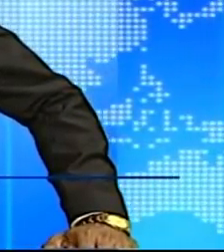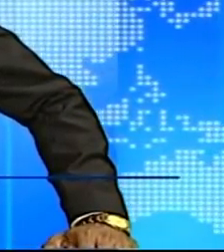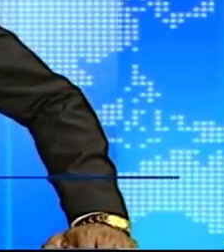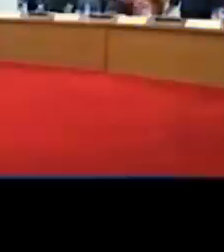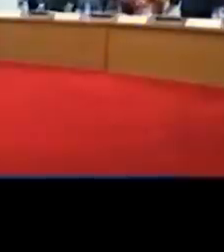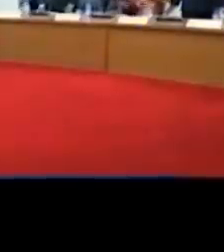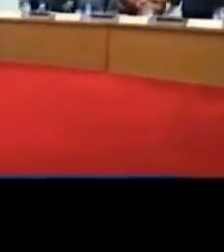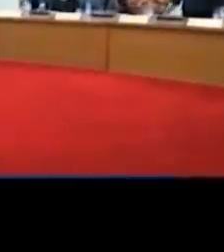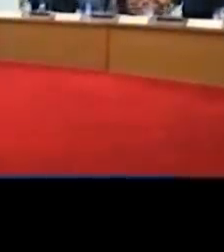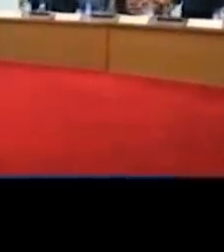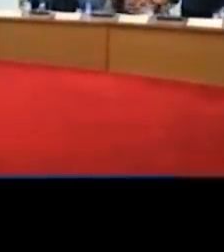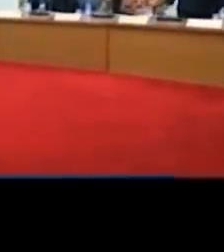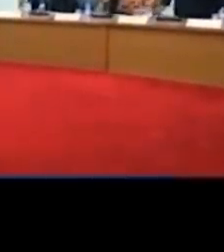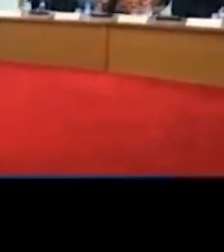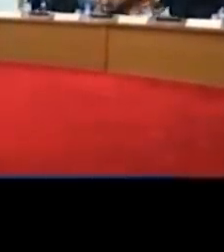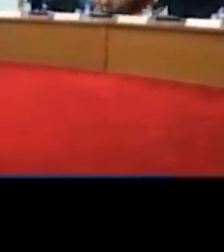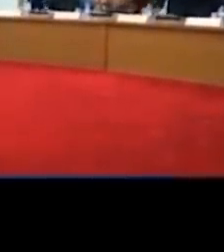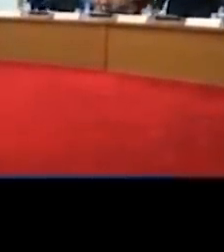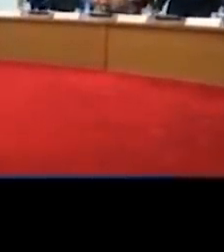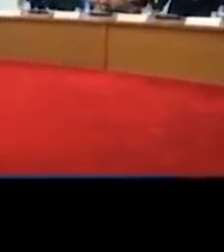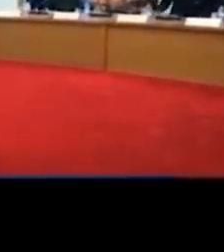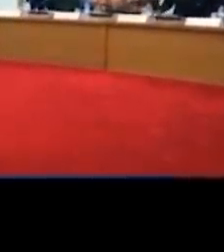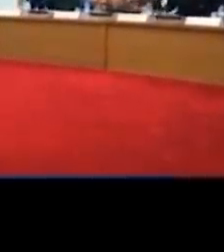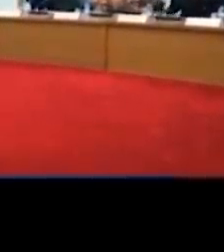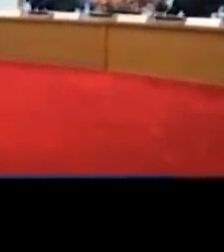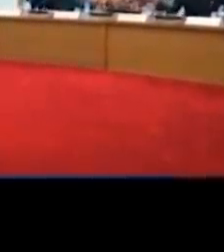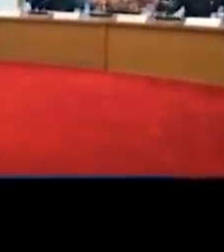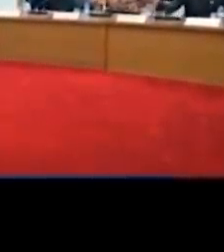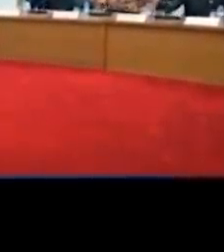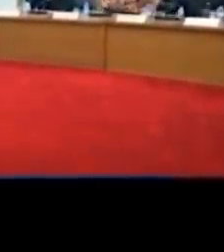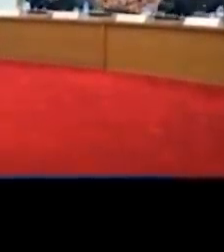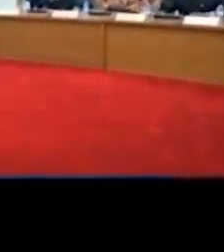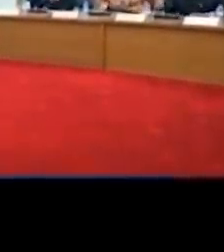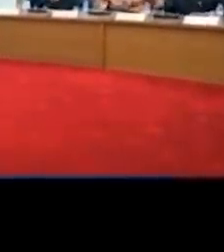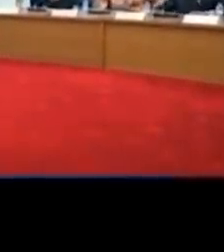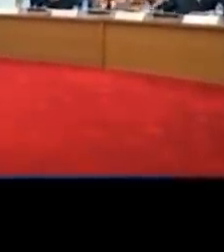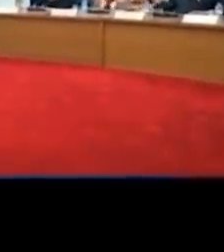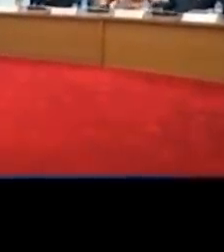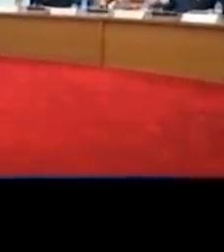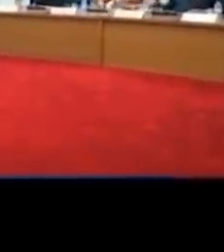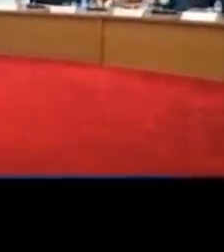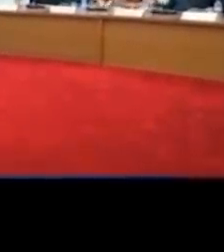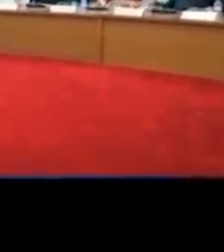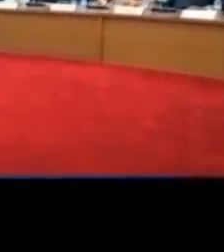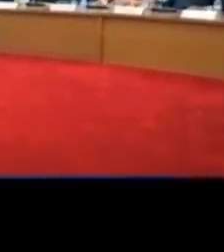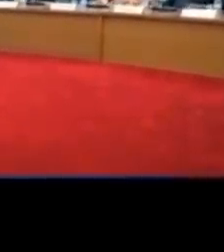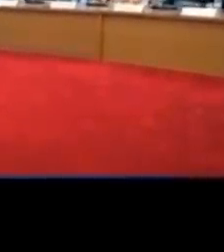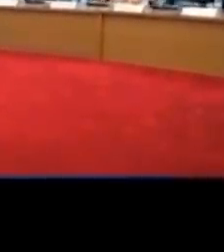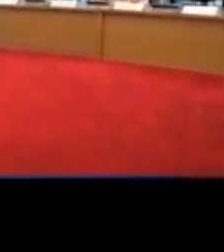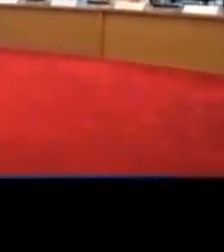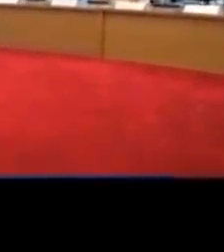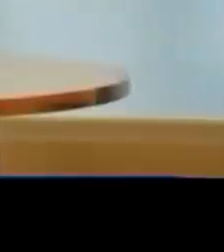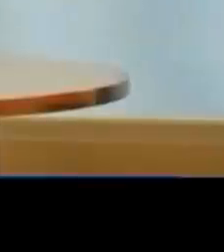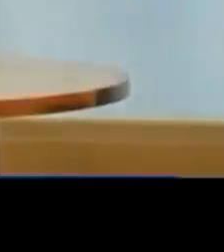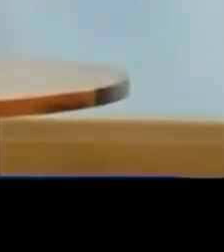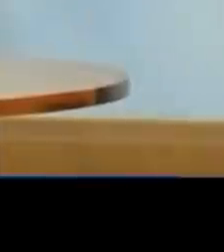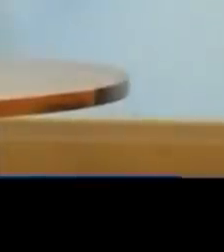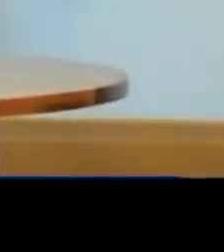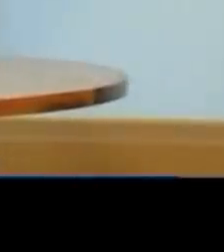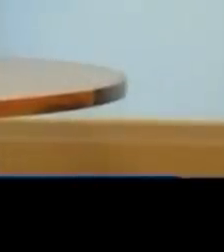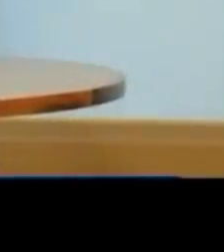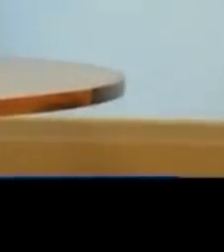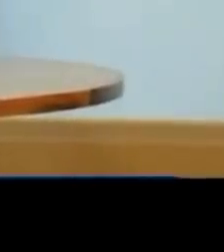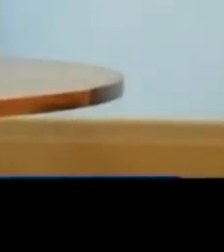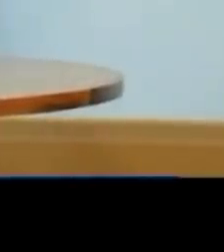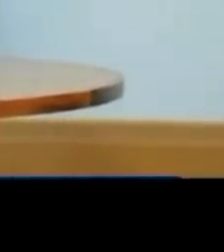Douango. La lutte contre l'insécurité sur toute l'étendue de la République démocratique du Congo, priorité des priorités du